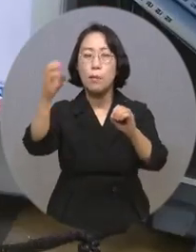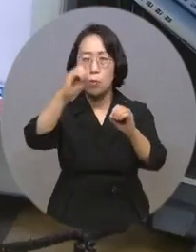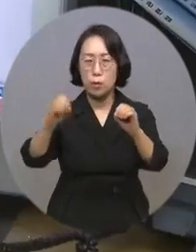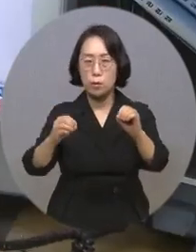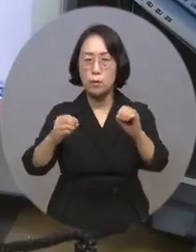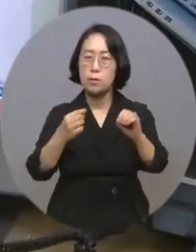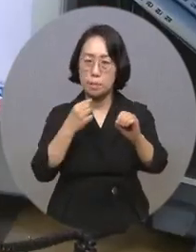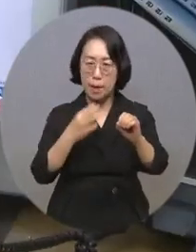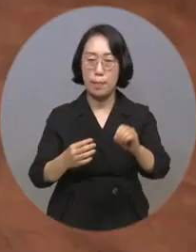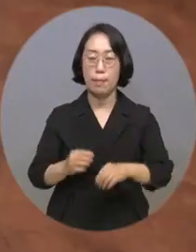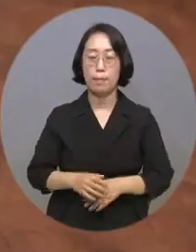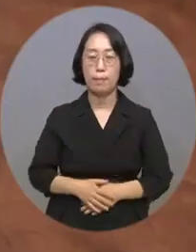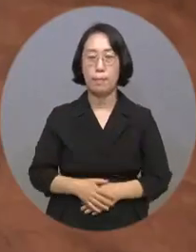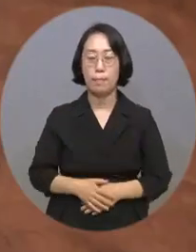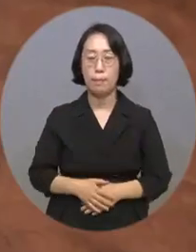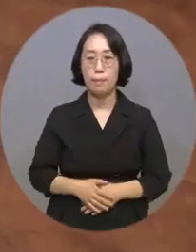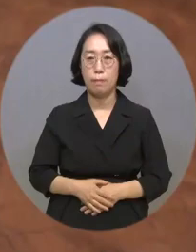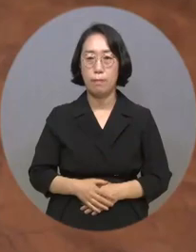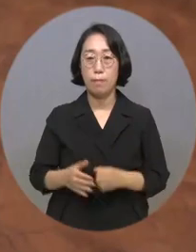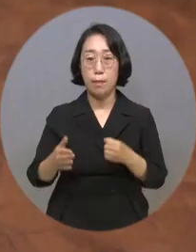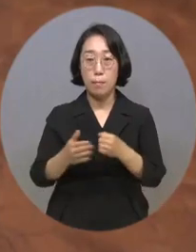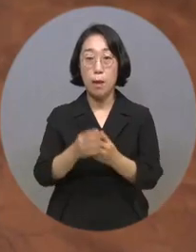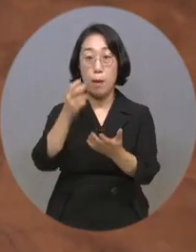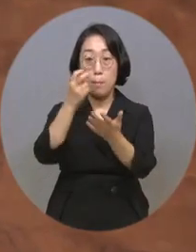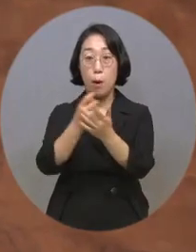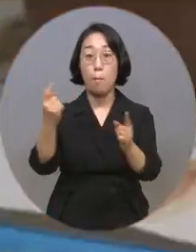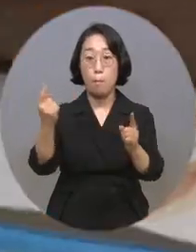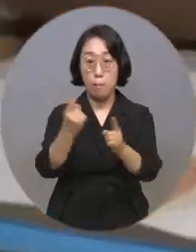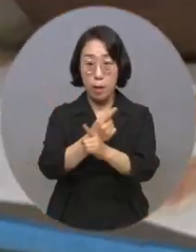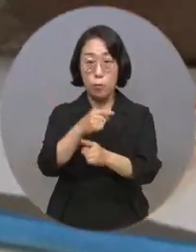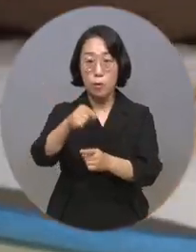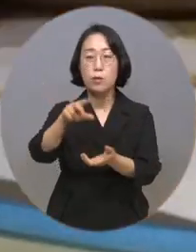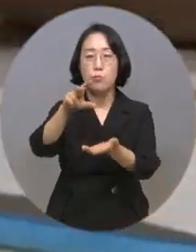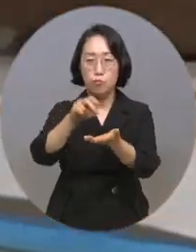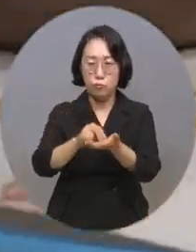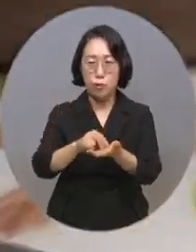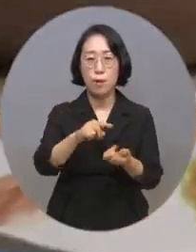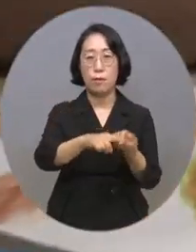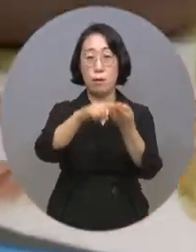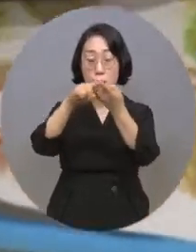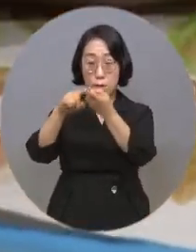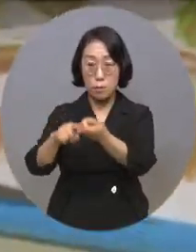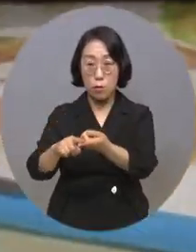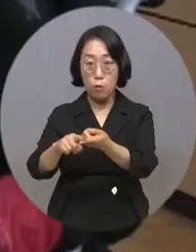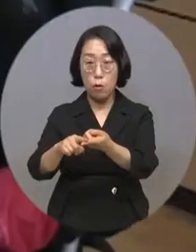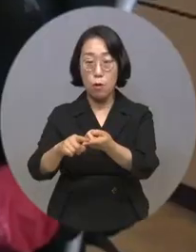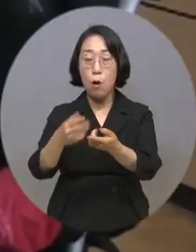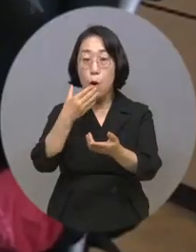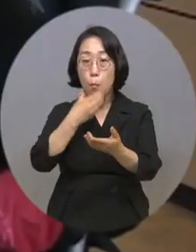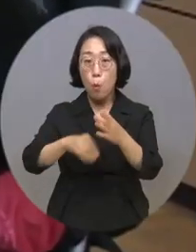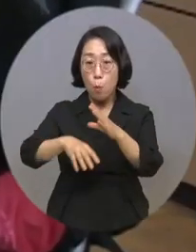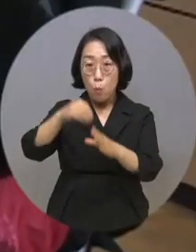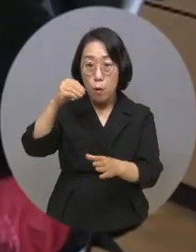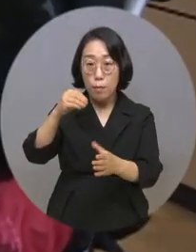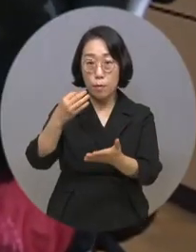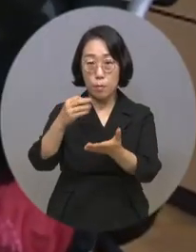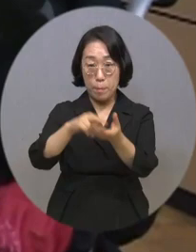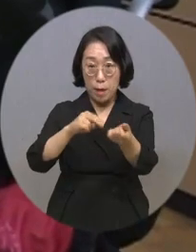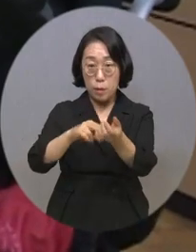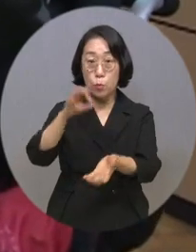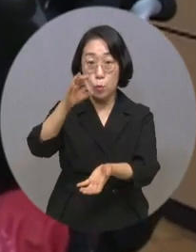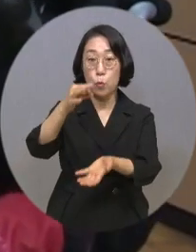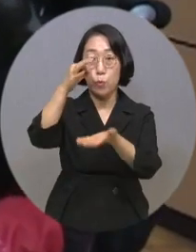실정입니다 이번 개정안에서는 해당 문제를 반영해 복권 수익금과 복권기금 의 일부를